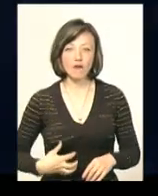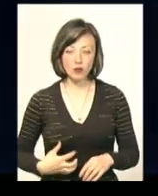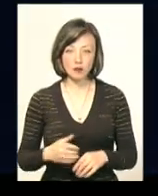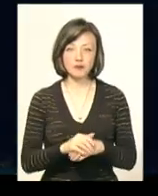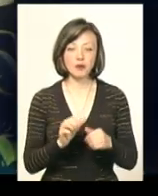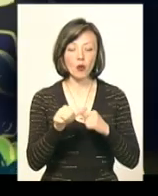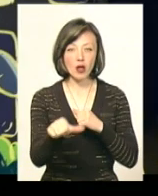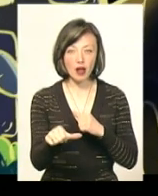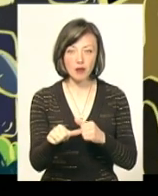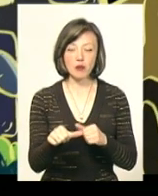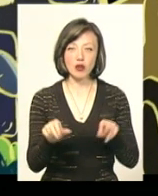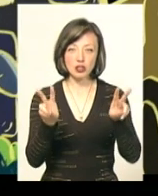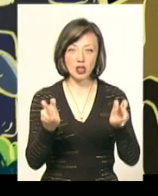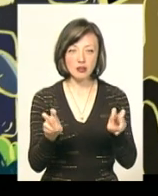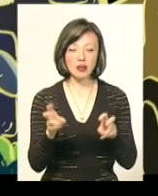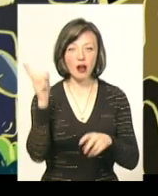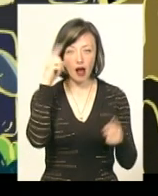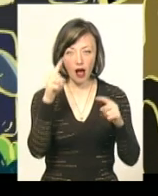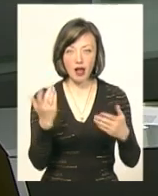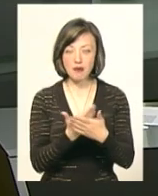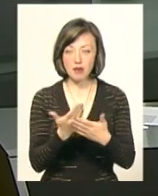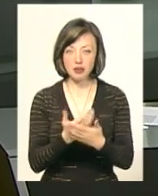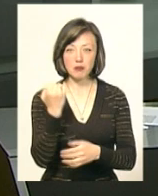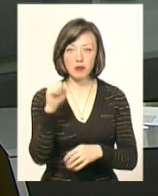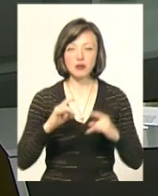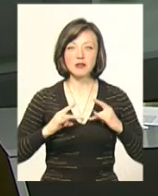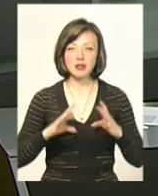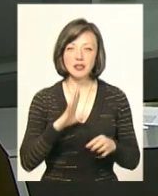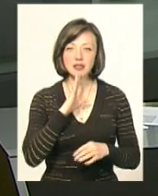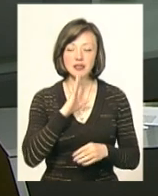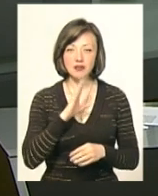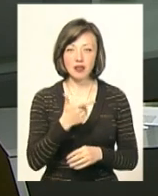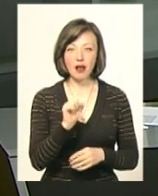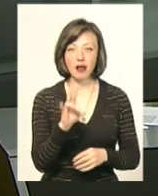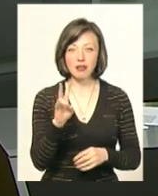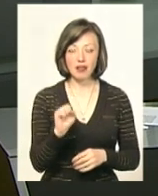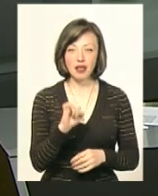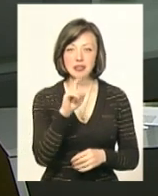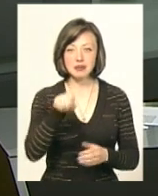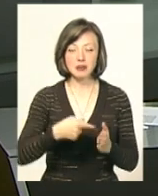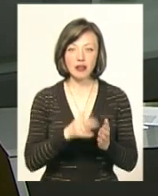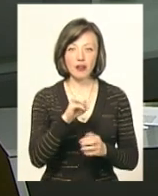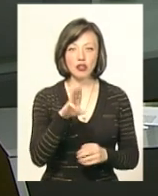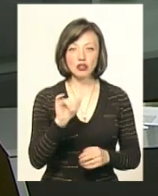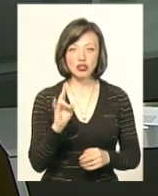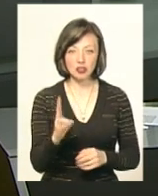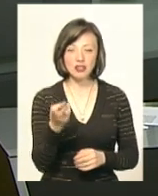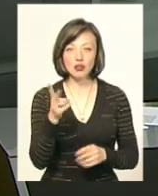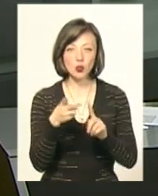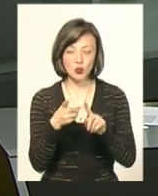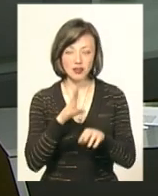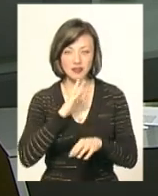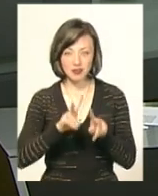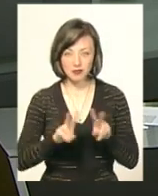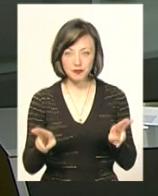Окремо цьогоріч виділено жанр анімації. Тут перемогу святкувала Нетішинка Ганна Гайдук і Дар'я Береська. Фінальний етап